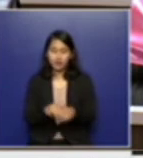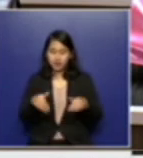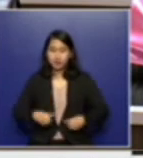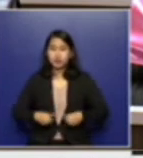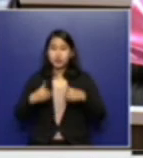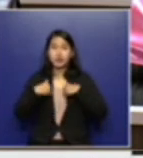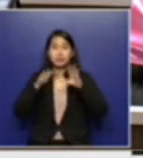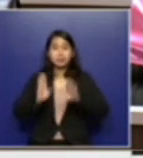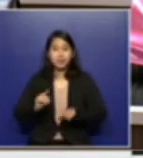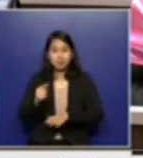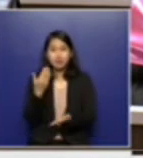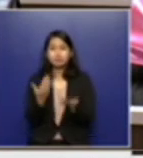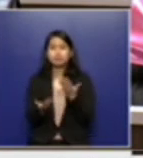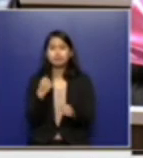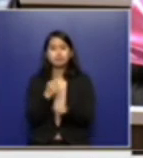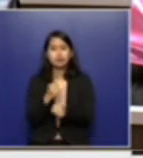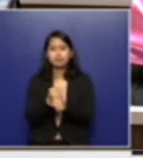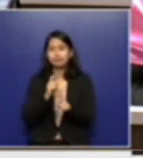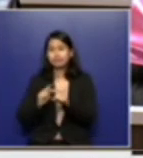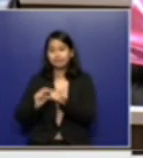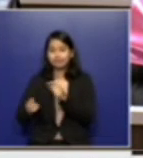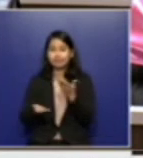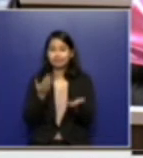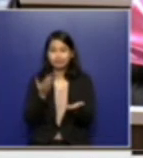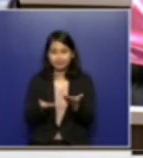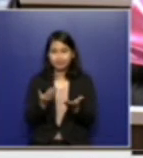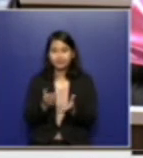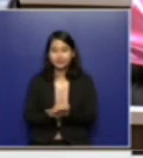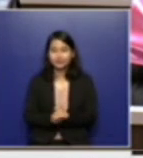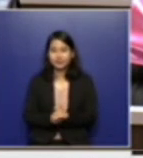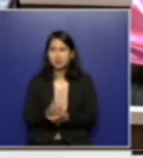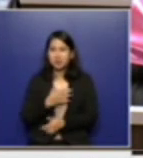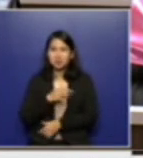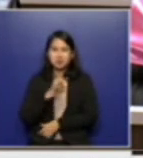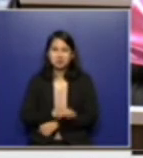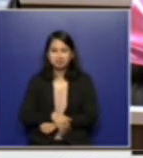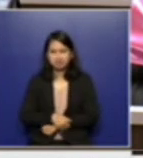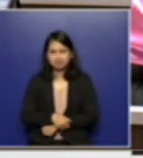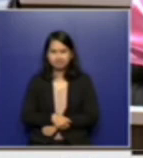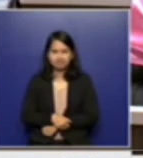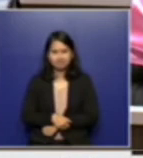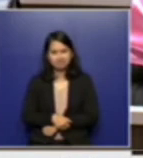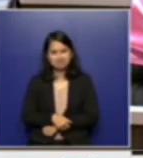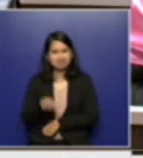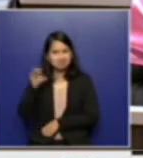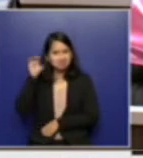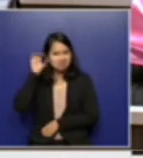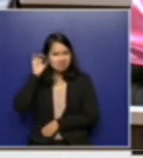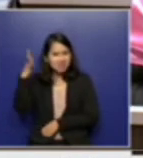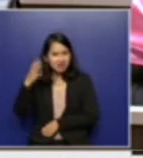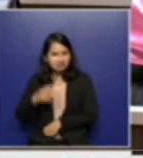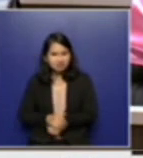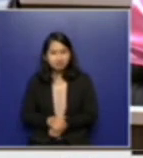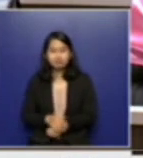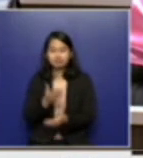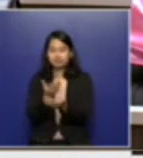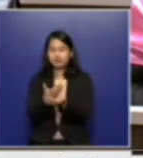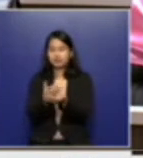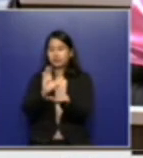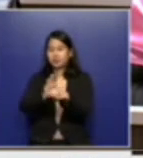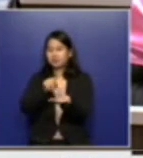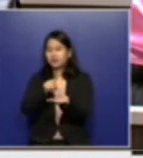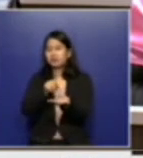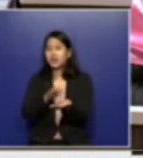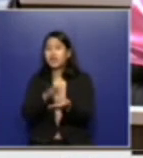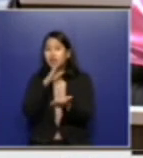ม่ว่าจะเป็นการทำอะไรก็แล้วแต่นะครับผมไม่ไว้ใจว่างบประมาณอันนี้ครับถือว่าเป็นถ้าท่